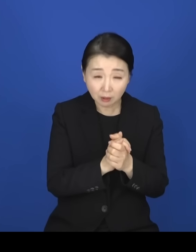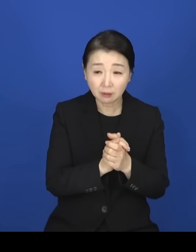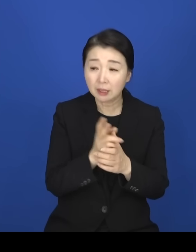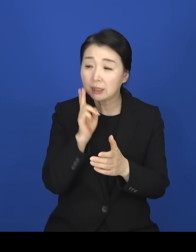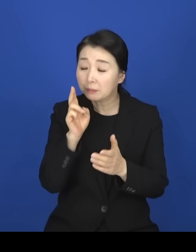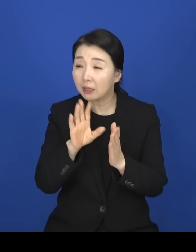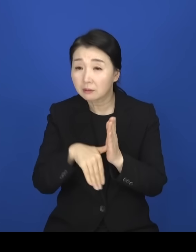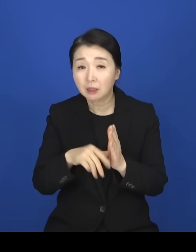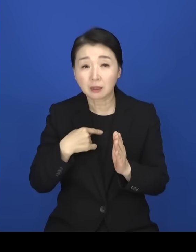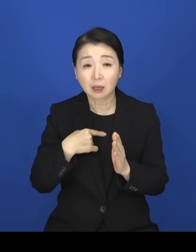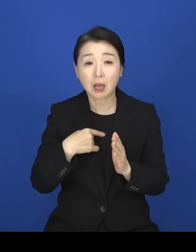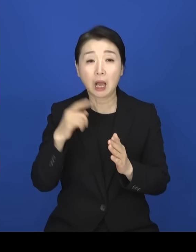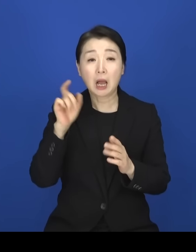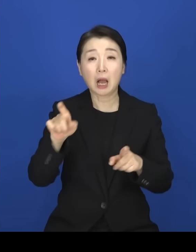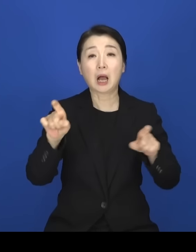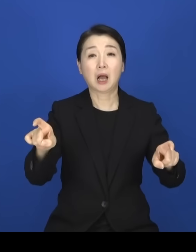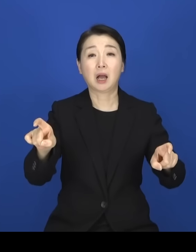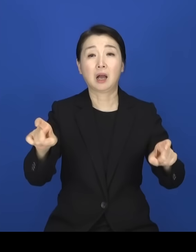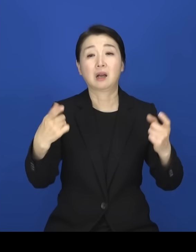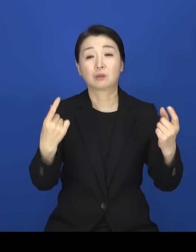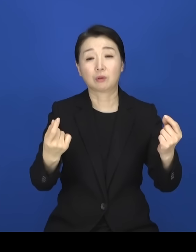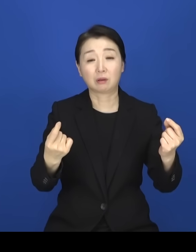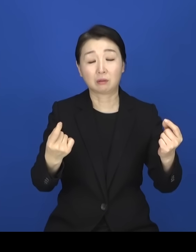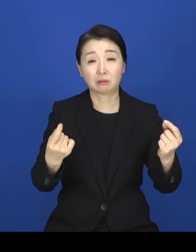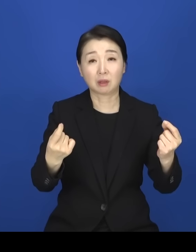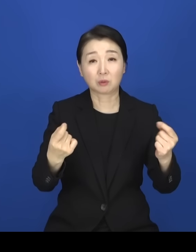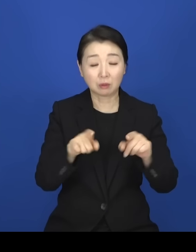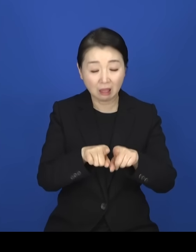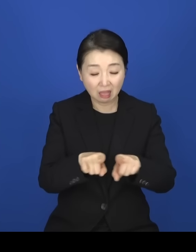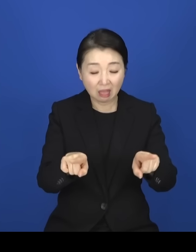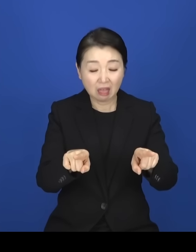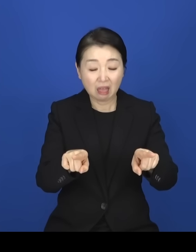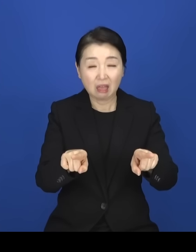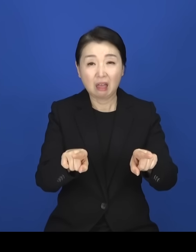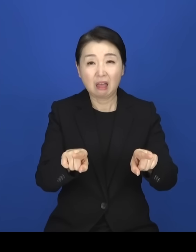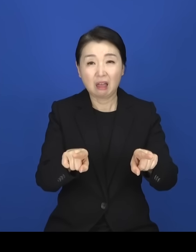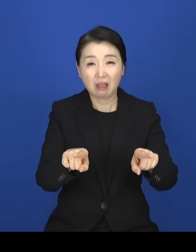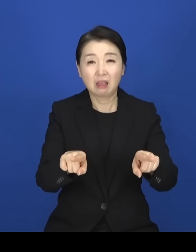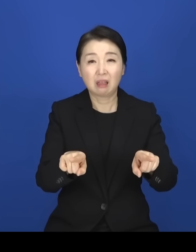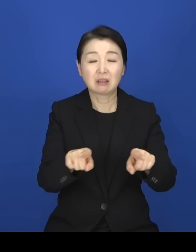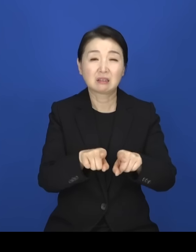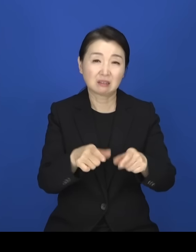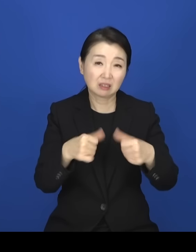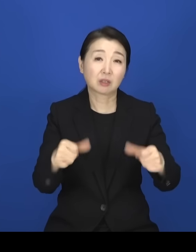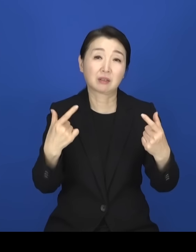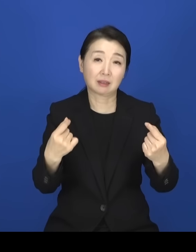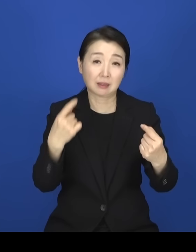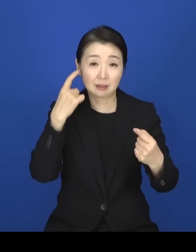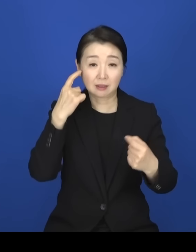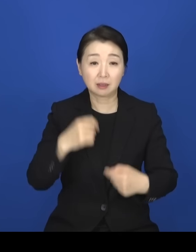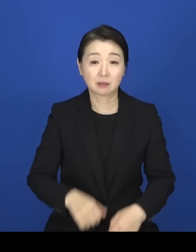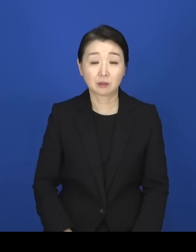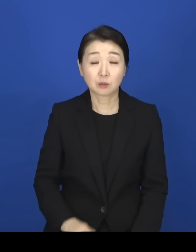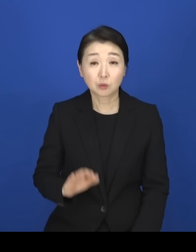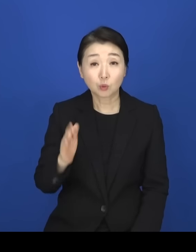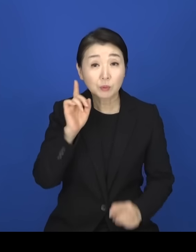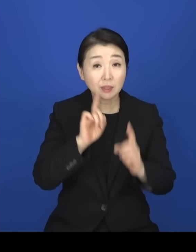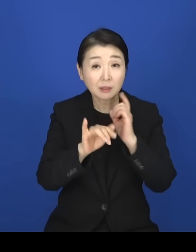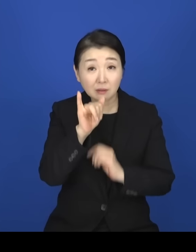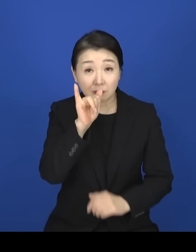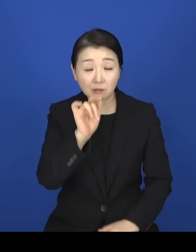지금 이렇게 걷는구나. 이러다가 다리 찢어지겠구나. 이런 생각을 했죠. 최근에 다친 적